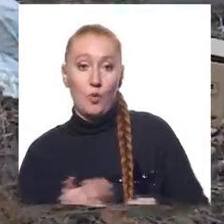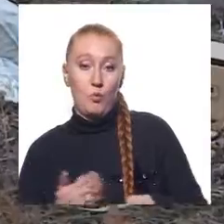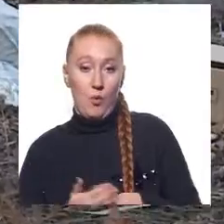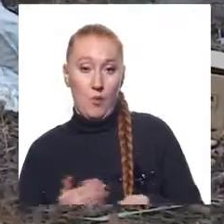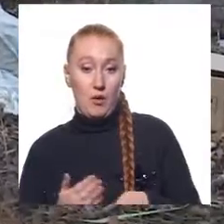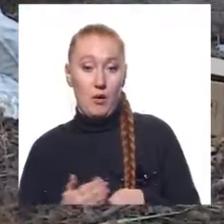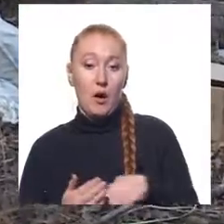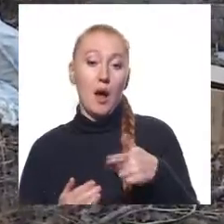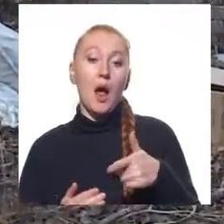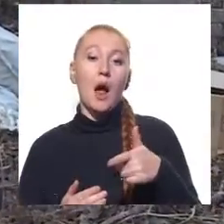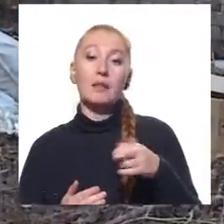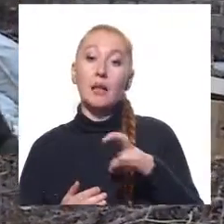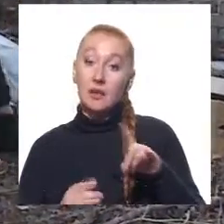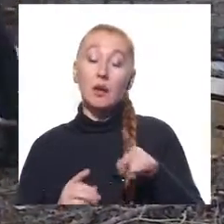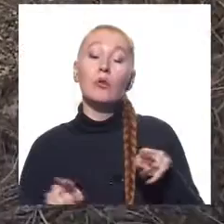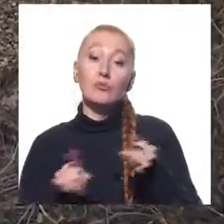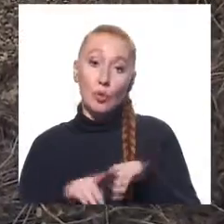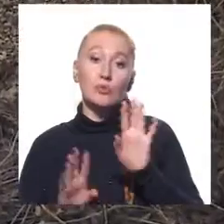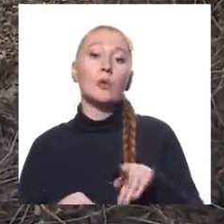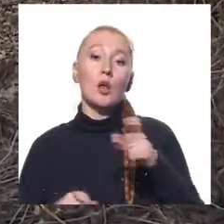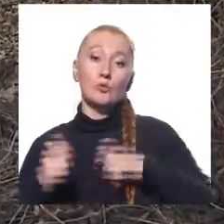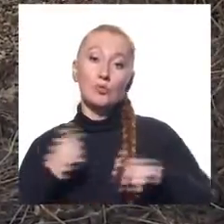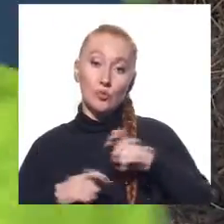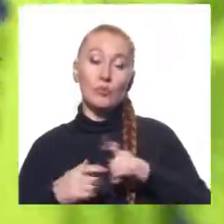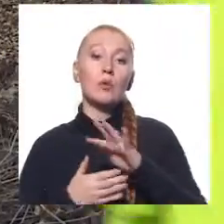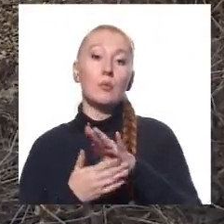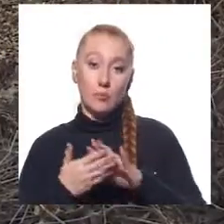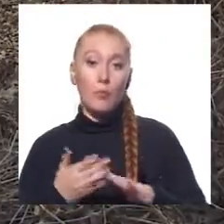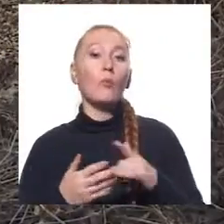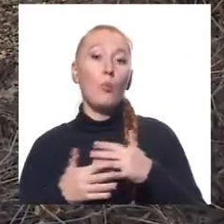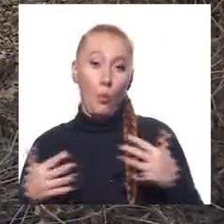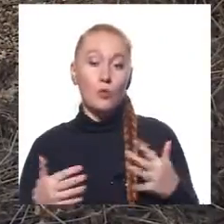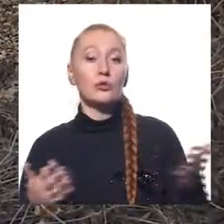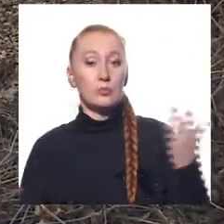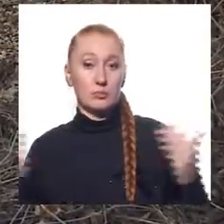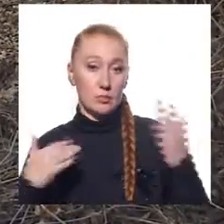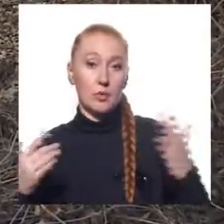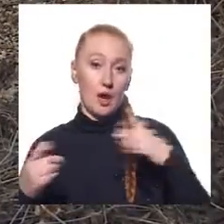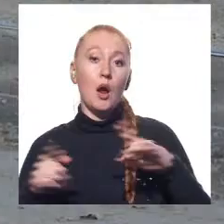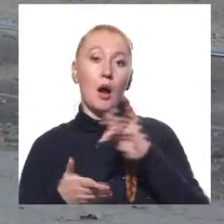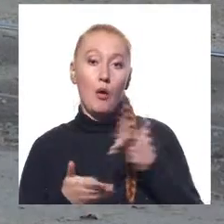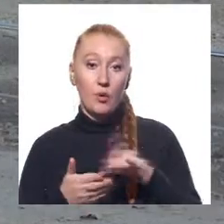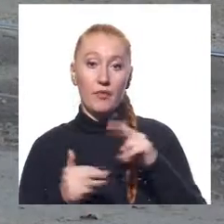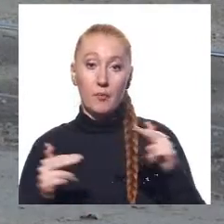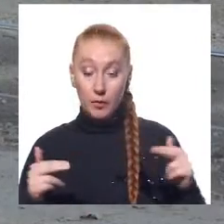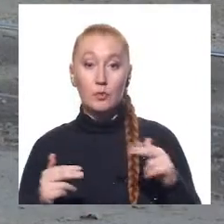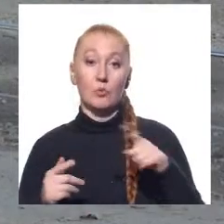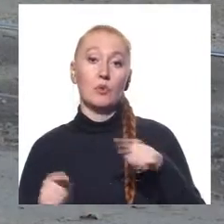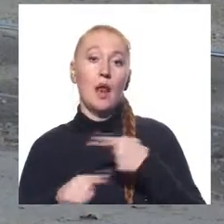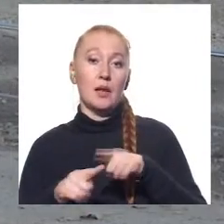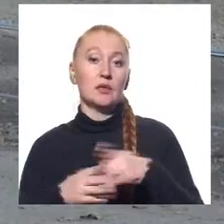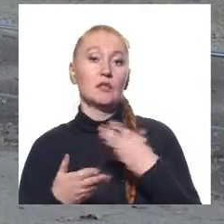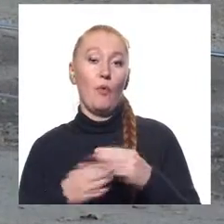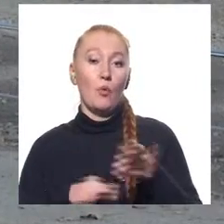еко-челенджу Анастасія Гладких. Тож студенти надалі збираються більш активно закликати містян до своїх екопроєктів. В нашому університеті